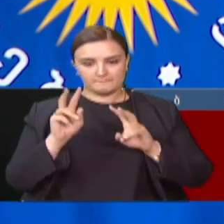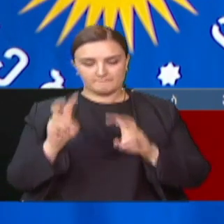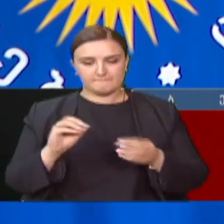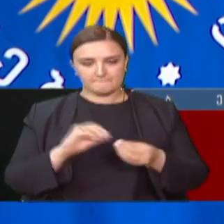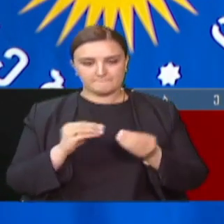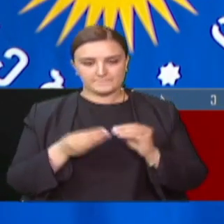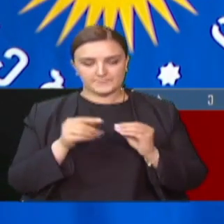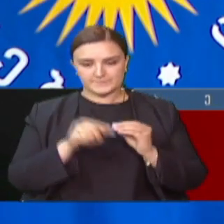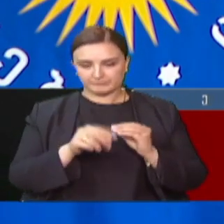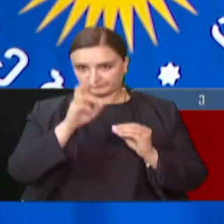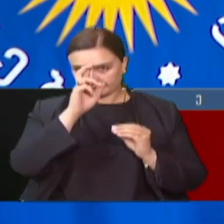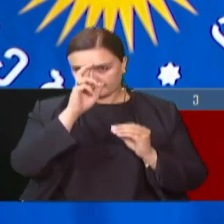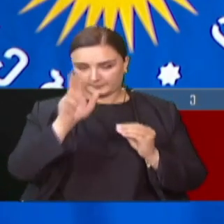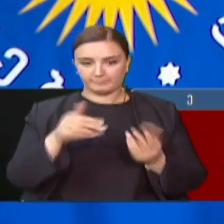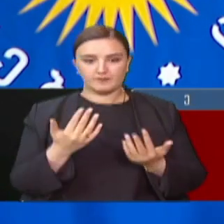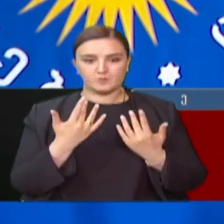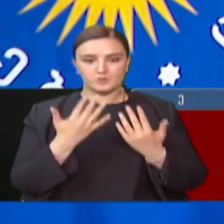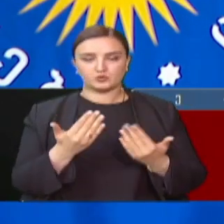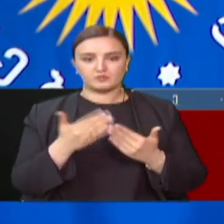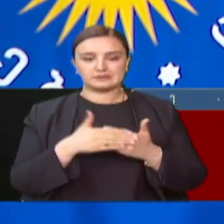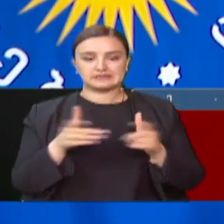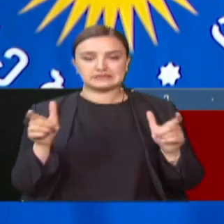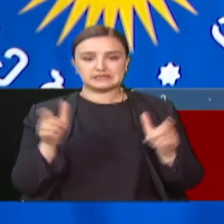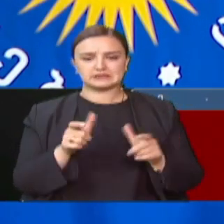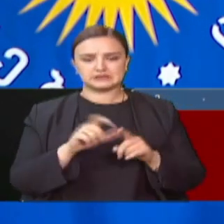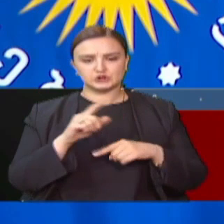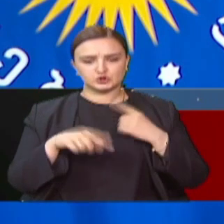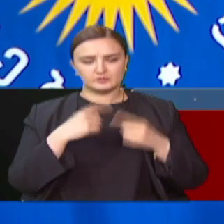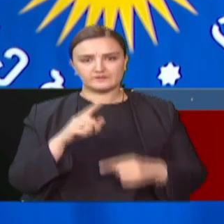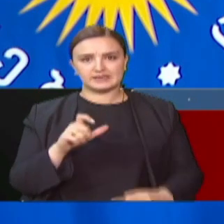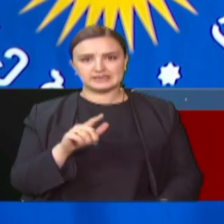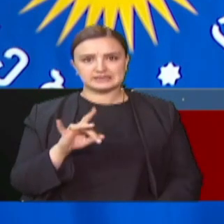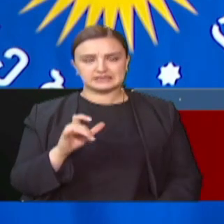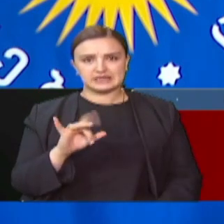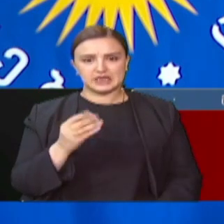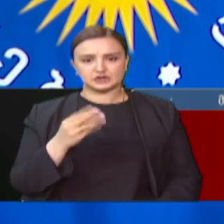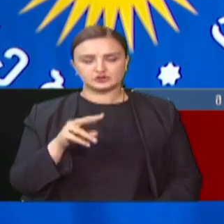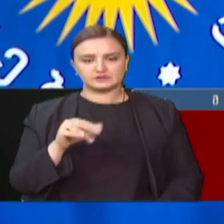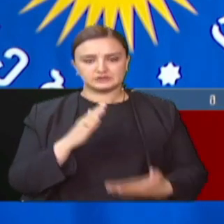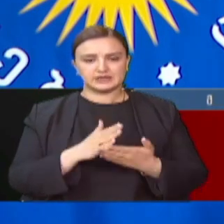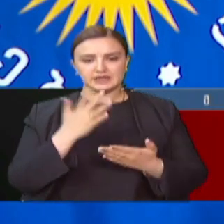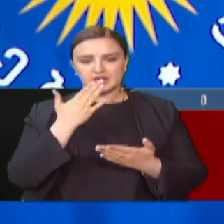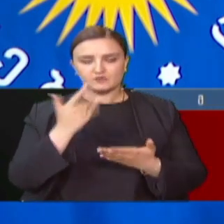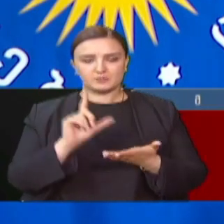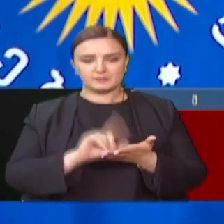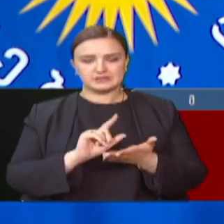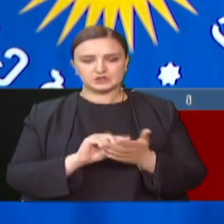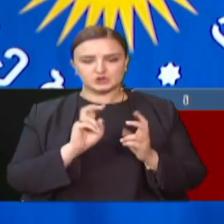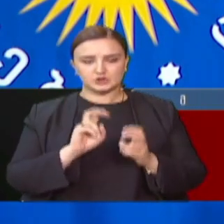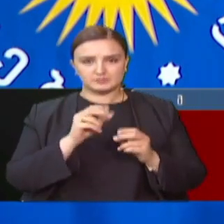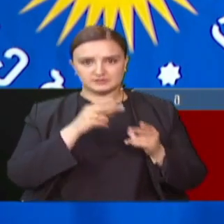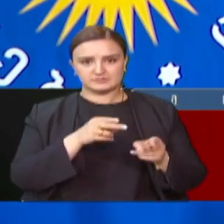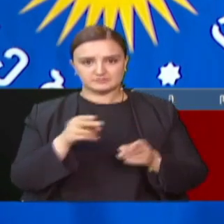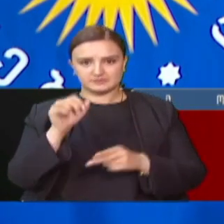ამ სახელმწიფოსი და ითხოვ მისი დასანქცირება და ისაუბრო იმაზე, რომ კეზერაშვილი, რომელიც არის ევროპელი პენსიონერების